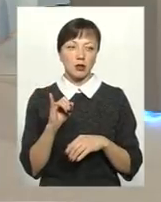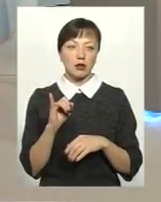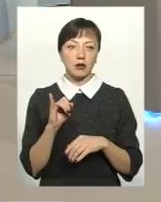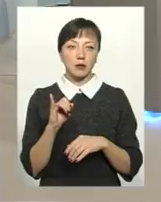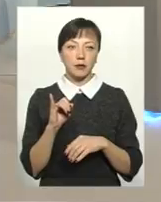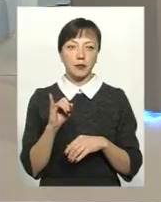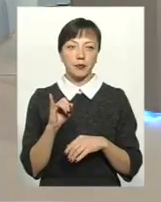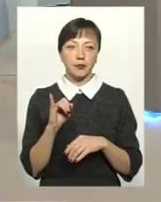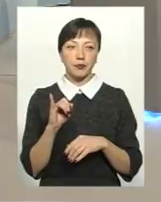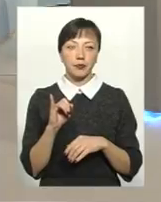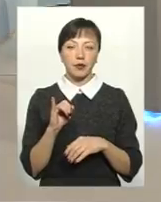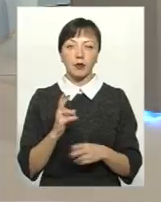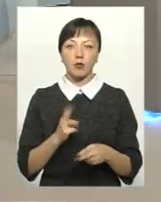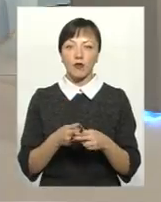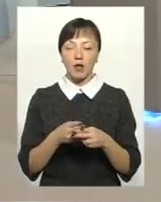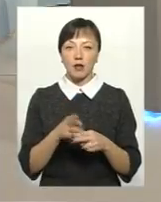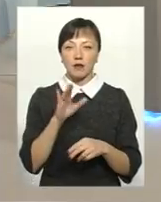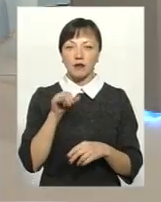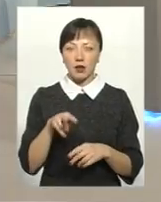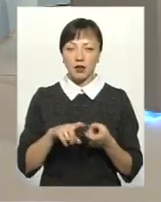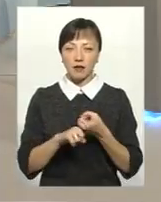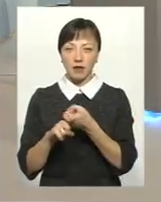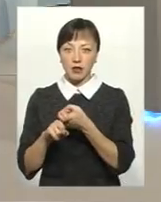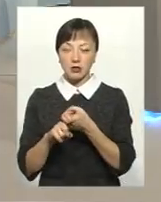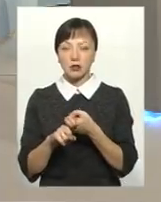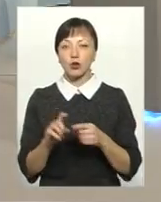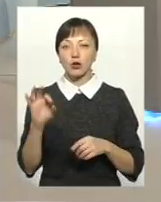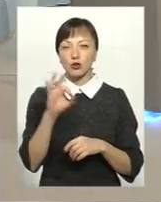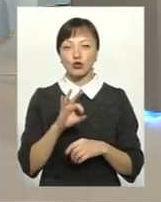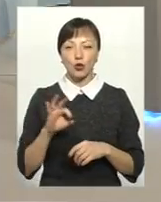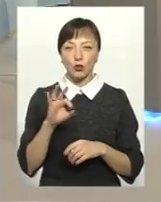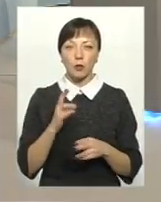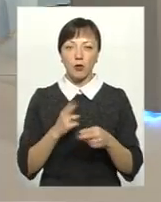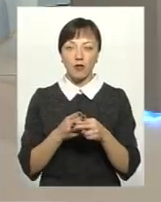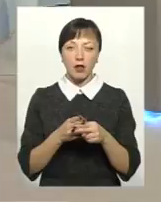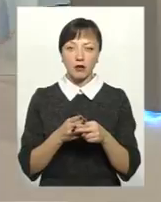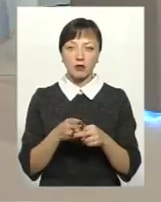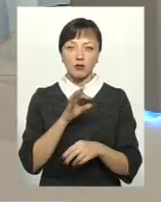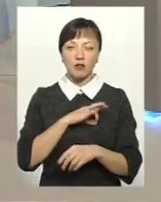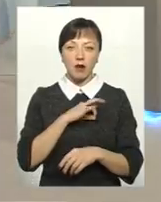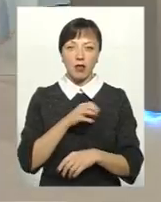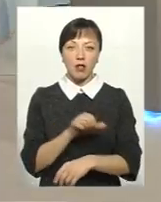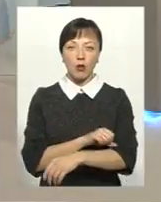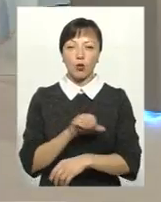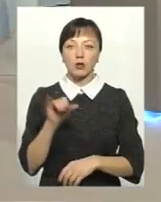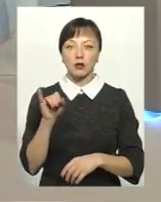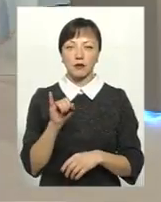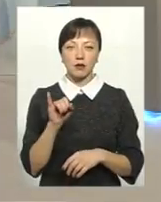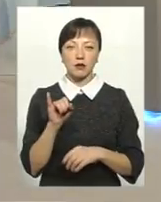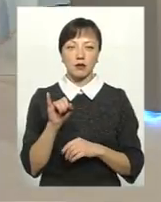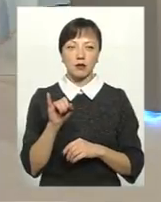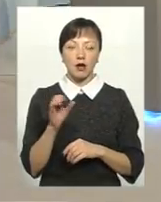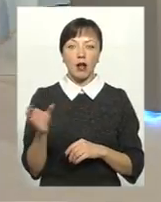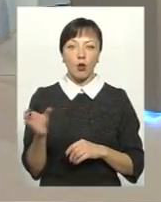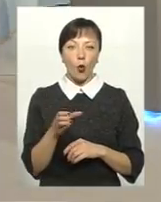щодо профілактики ВІЛ-інфекції, щодо профілактики вживання наркотиків